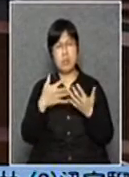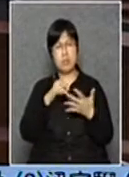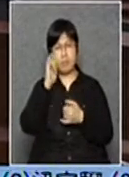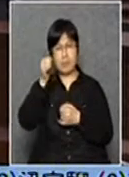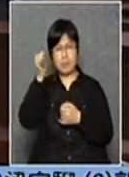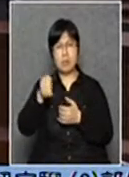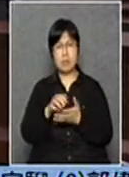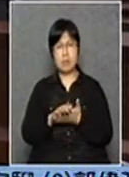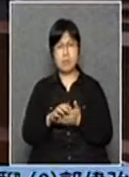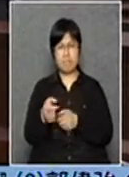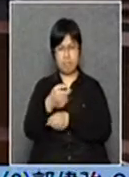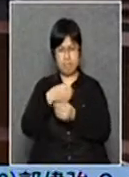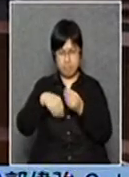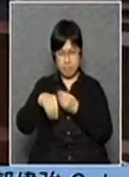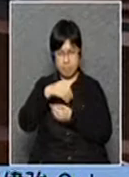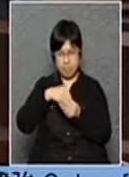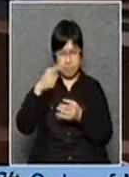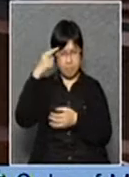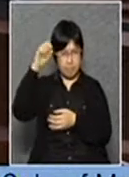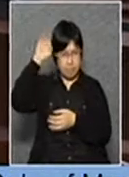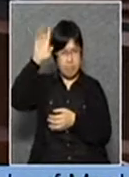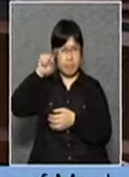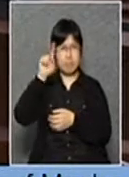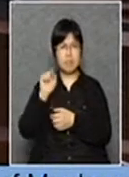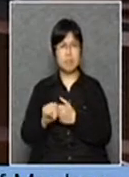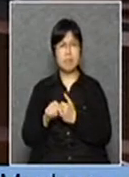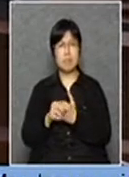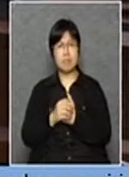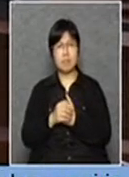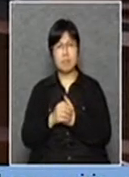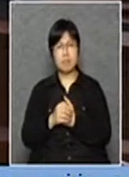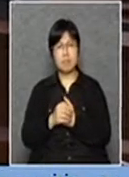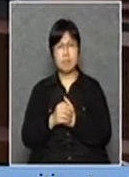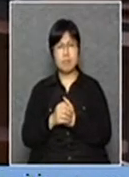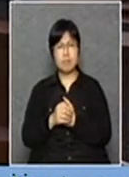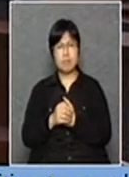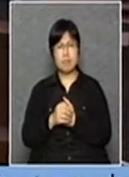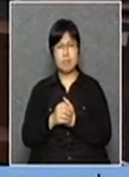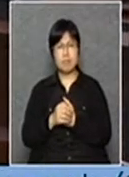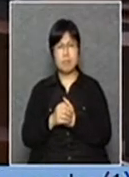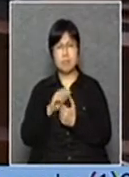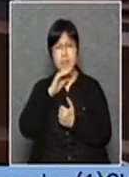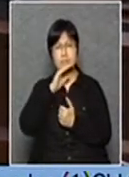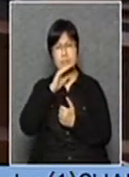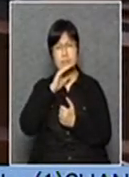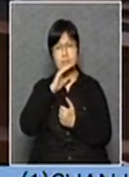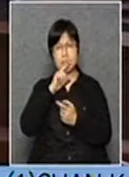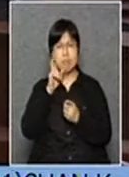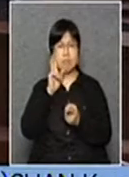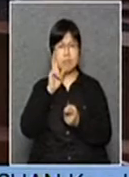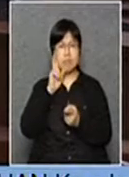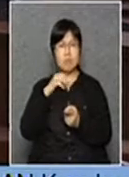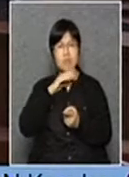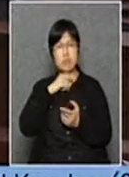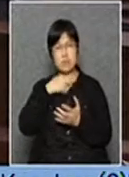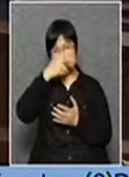理財那個哲學的問題， 主席，我哋如果用一個例子咧，假如我哋